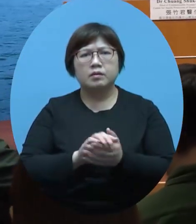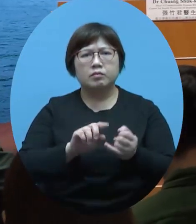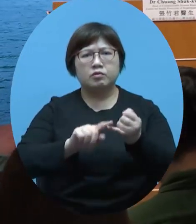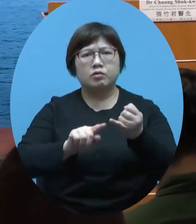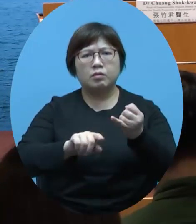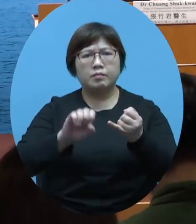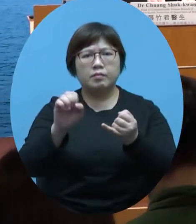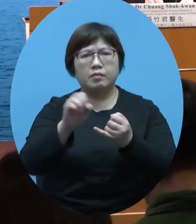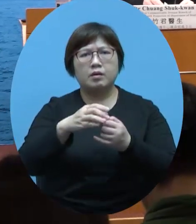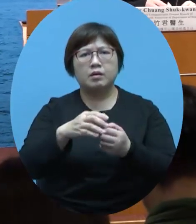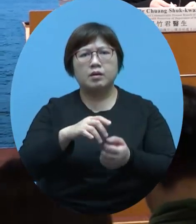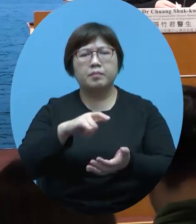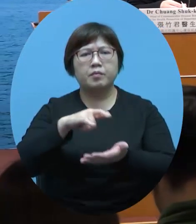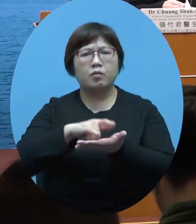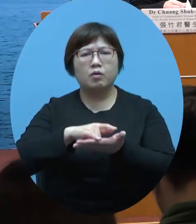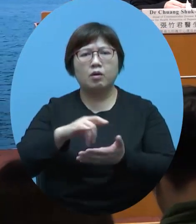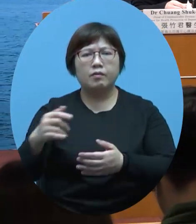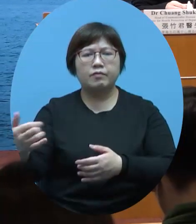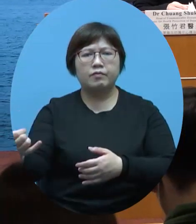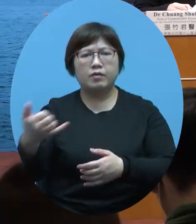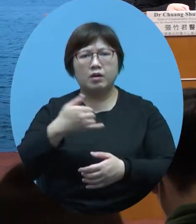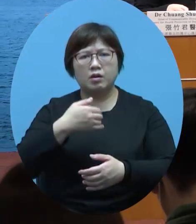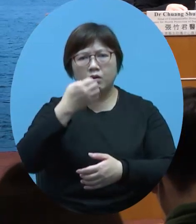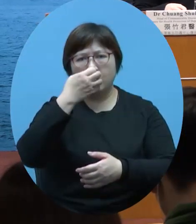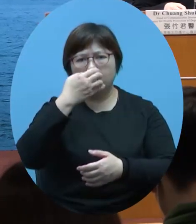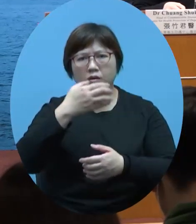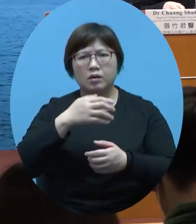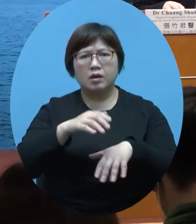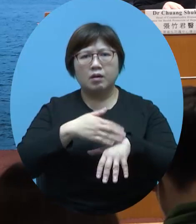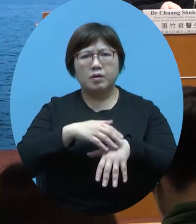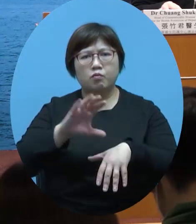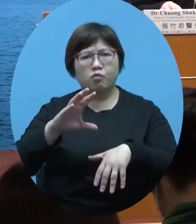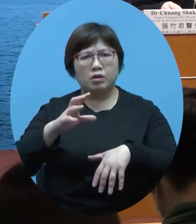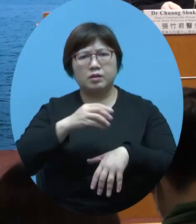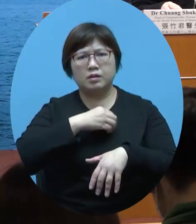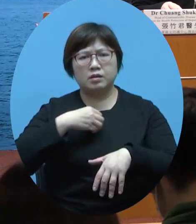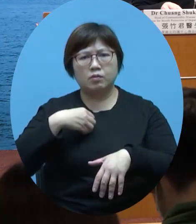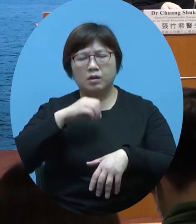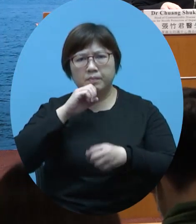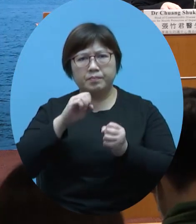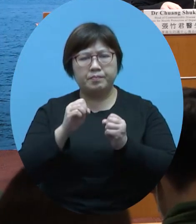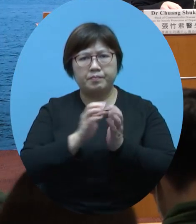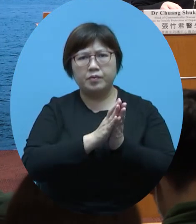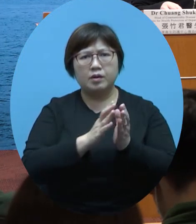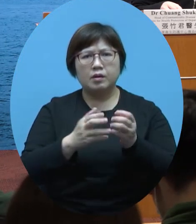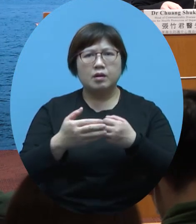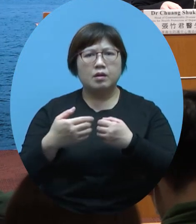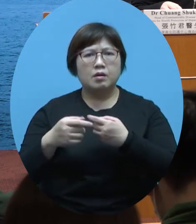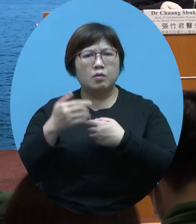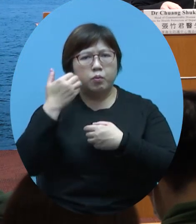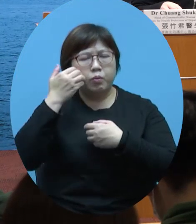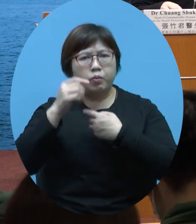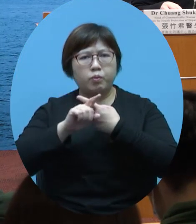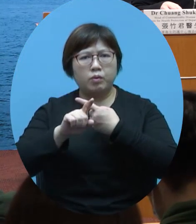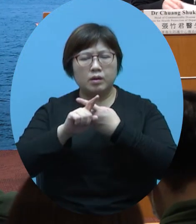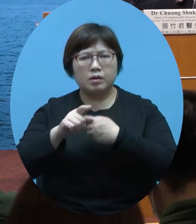翻關於即係武漢返港人士啦。咁頭先黃醫生都提到話，其實佢哋嘅感染風險可能唔比外國返港者高